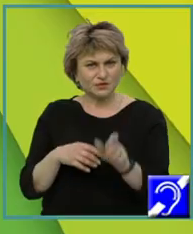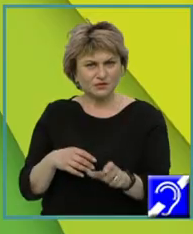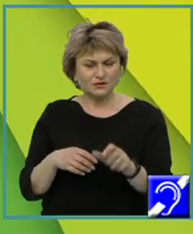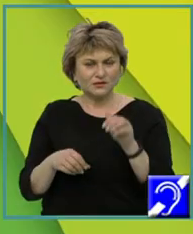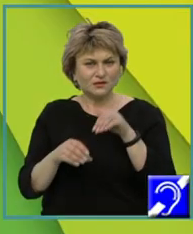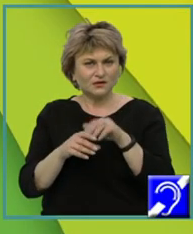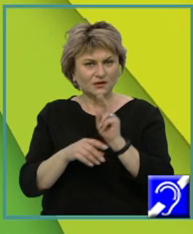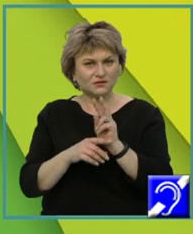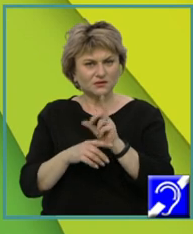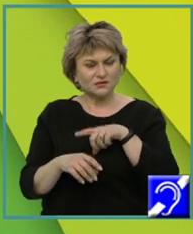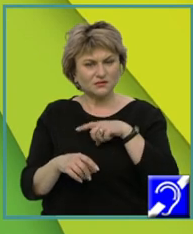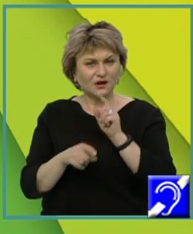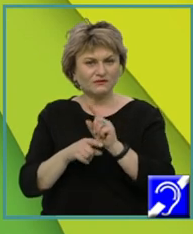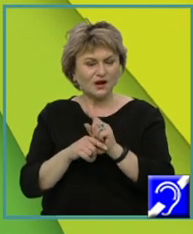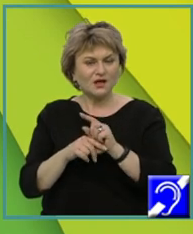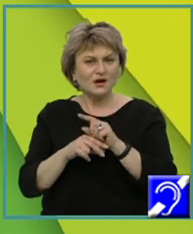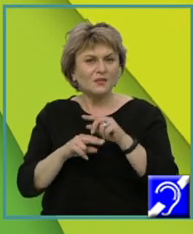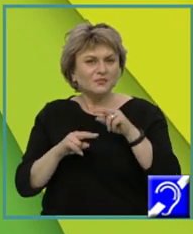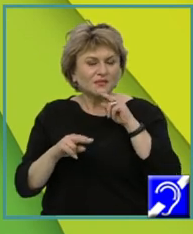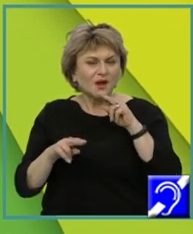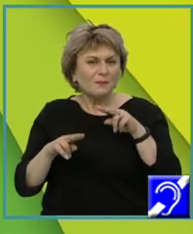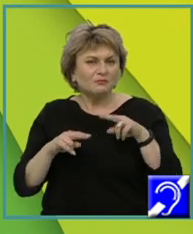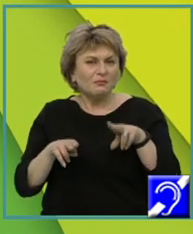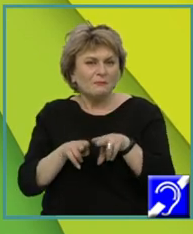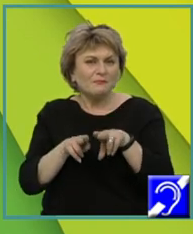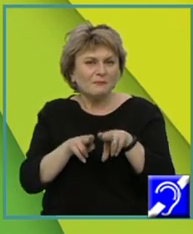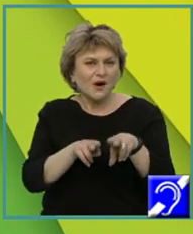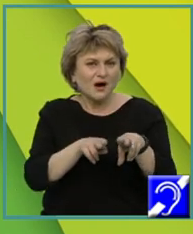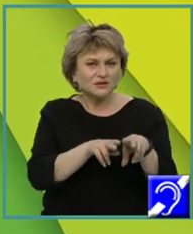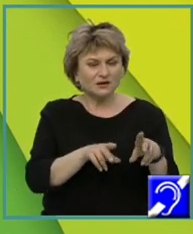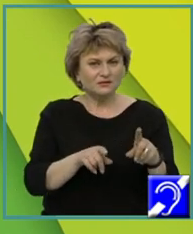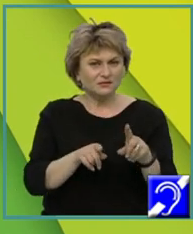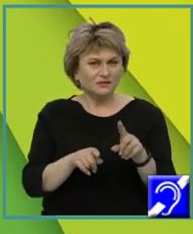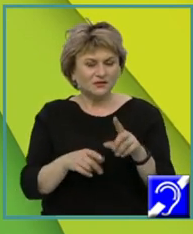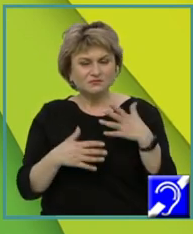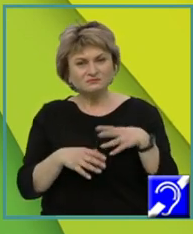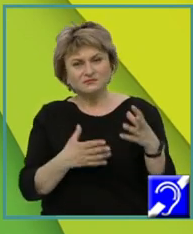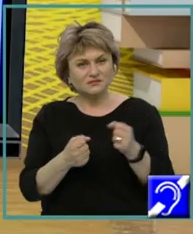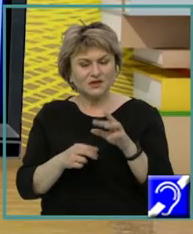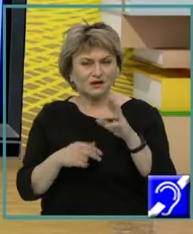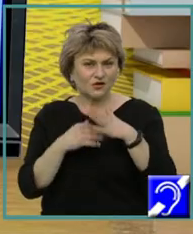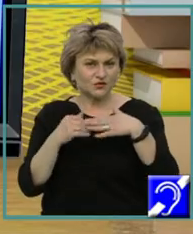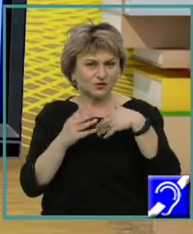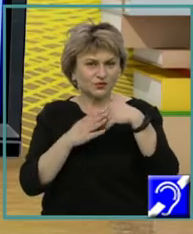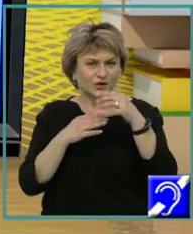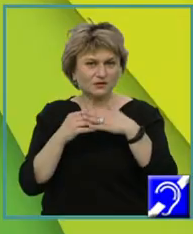în absența este ca un puzzle pe care mai multe mâini ajută să reconstruiască